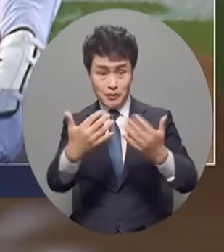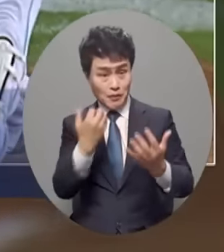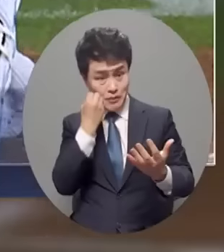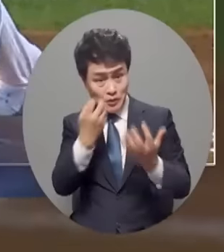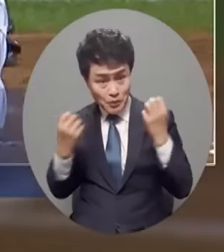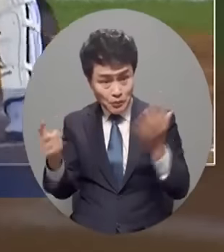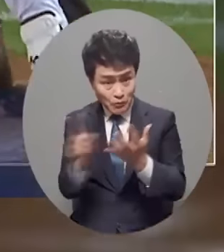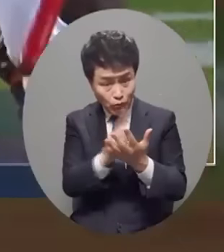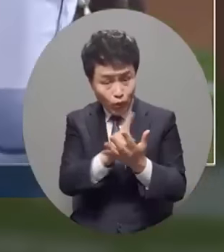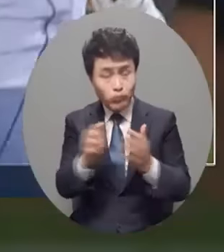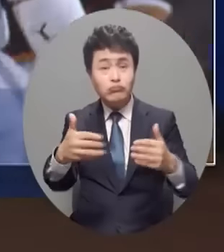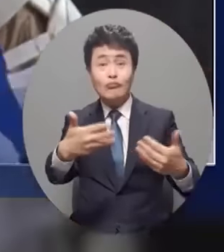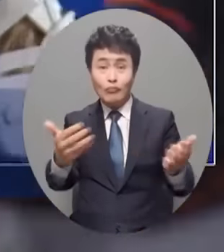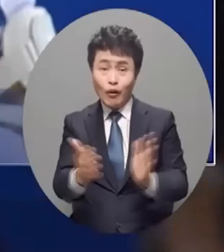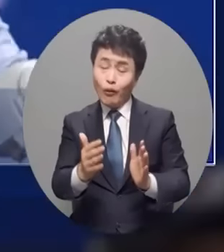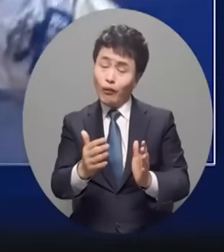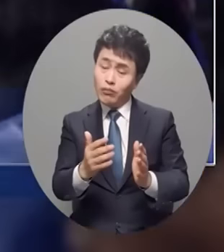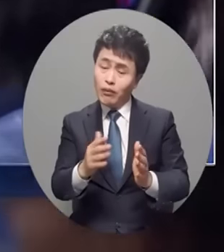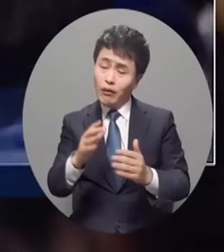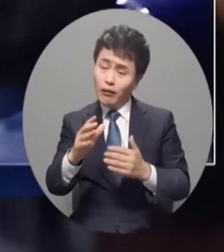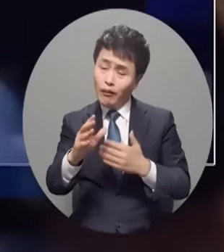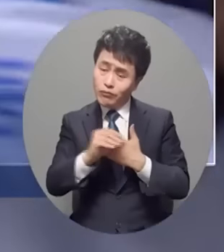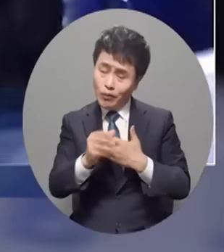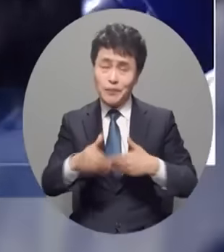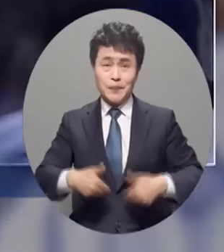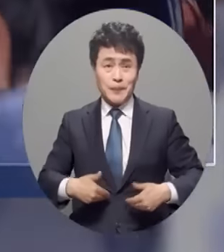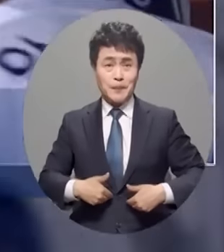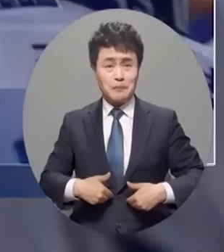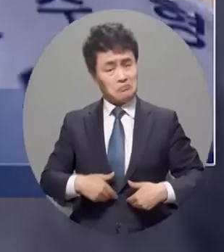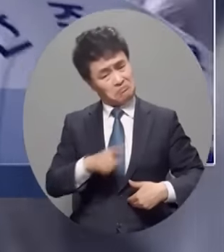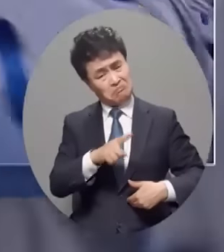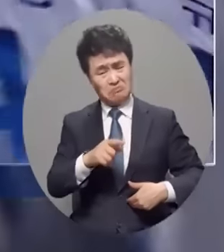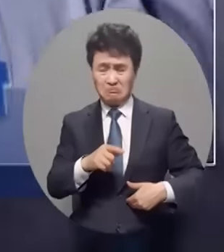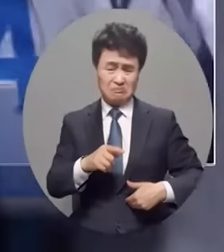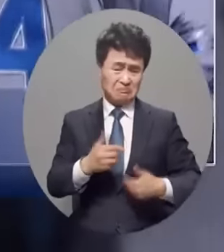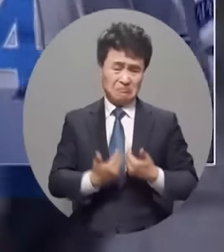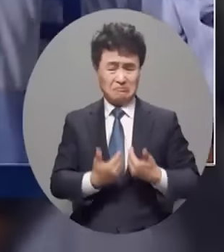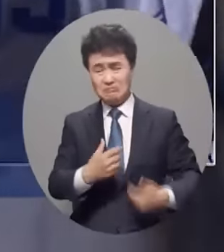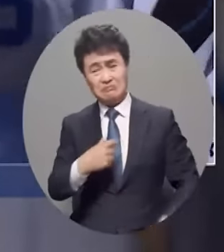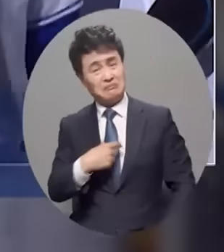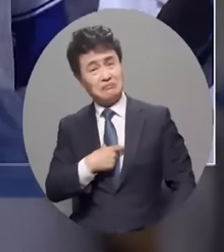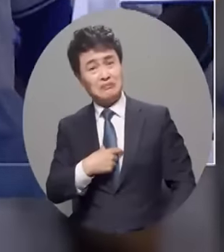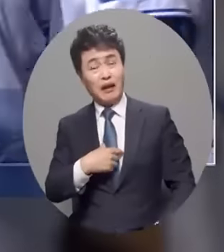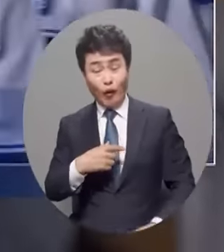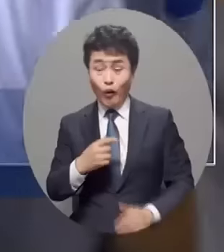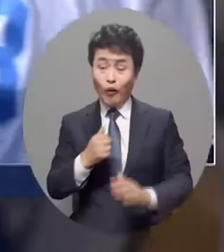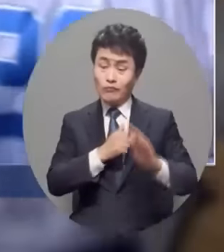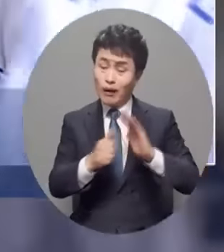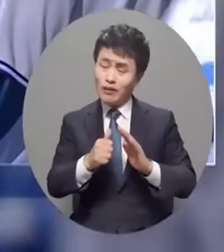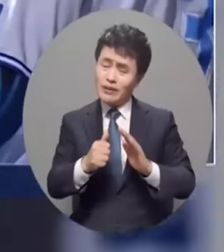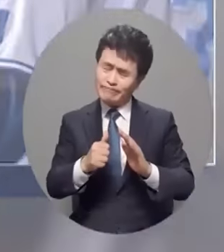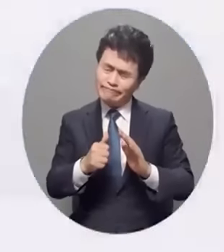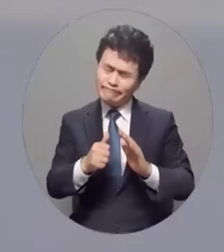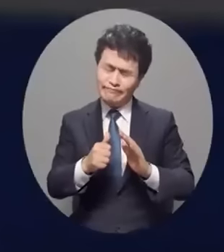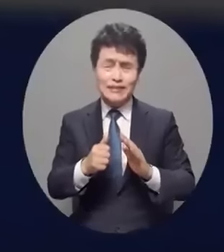만나는 부분에 대해서 좀 적응이 필요한 것 같고 원래 이런 거 별로 안 좋아하는데 선수들이 해가지고 어쩔 수 없이